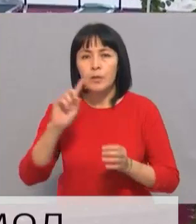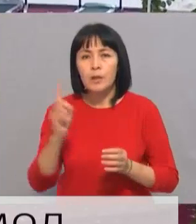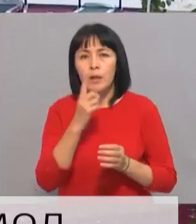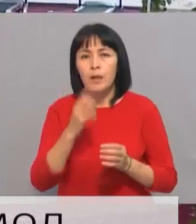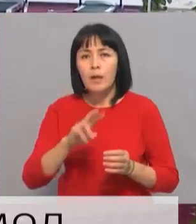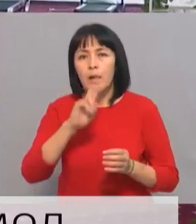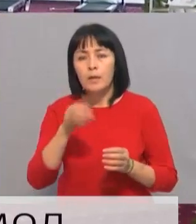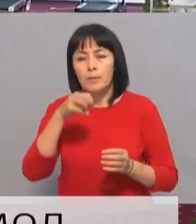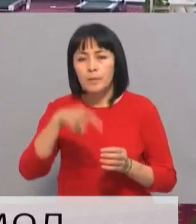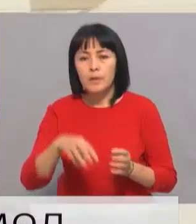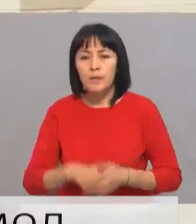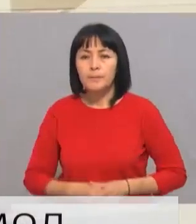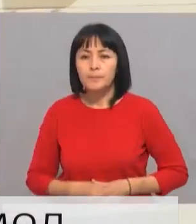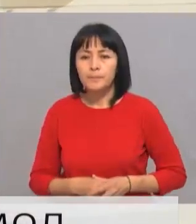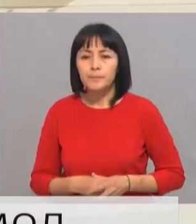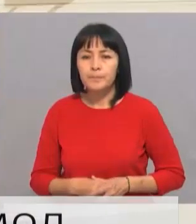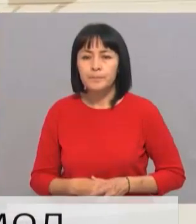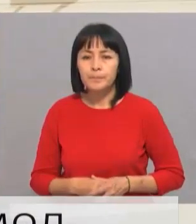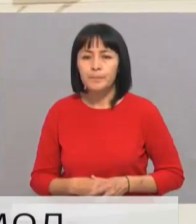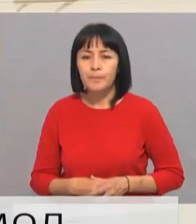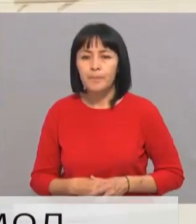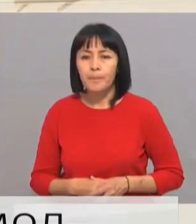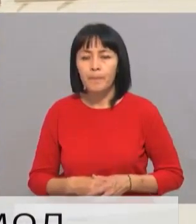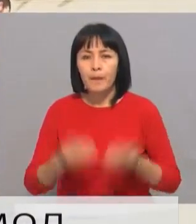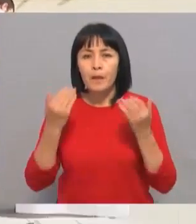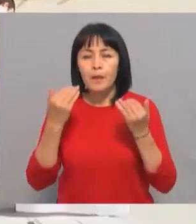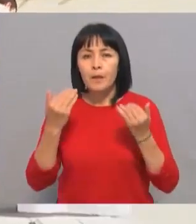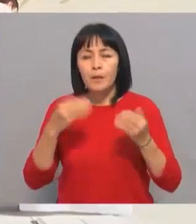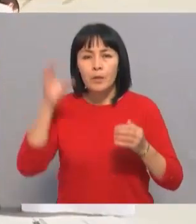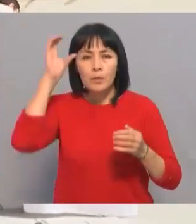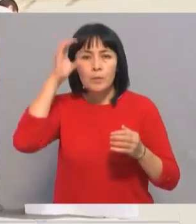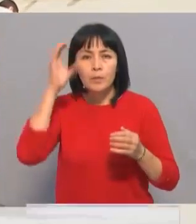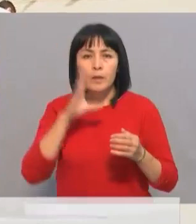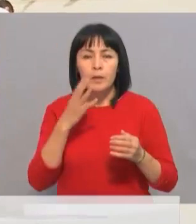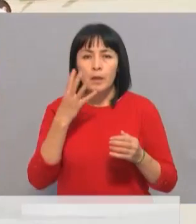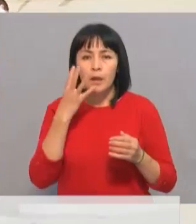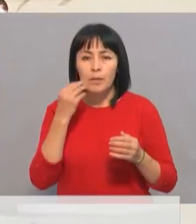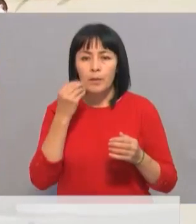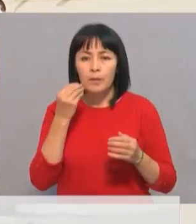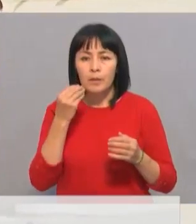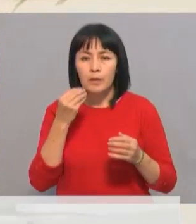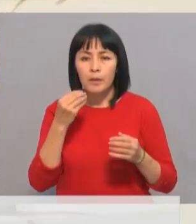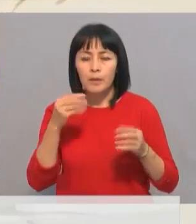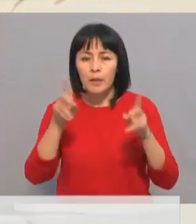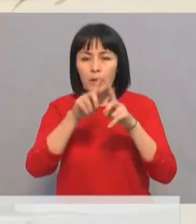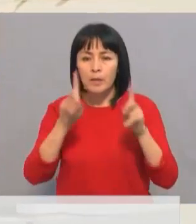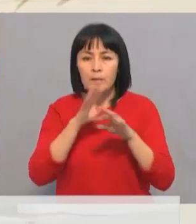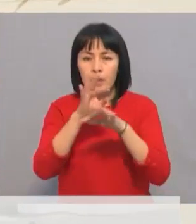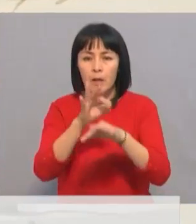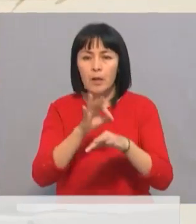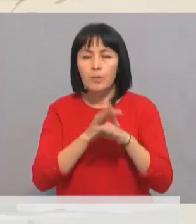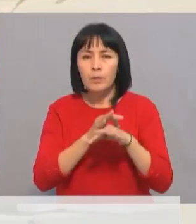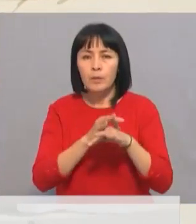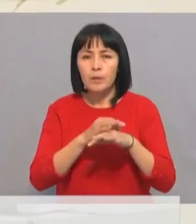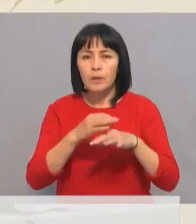biri Hayratbek Mırzakhanov. Миксер алдық, қалып алып келдік. Өзбекстаннан Алматыдан қалыптарына келдік. Ижандегі нелер бар, вибра